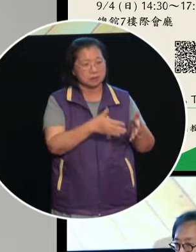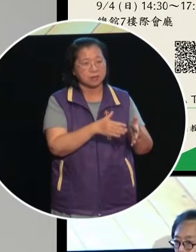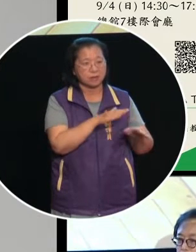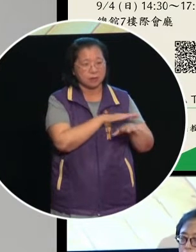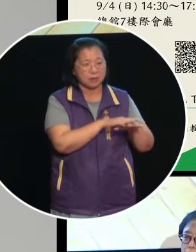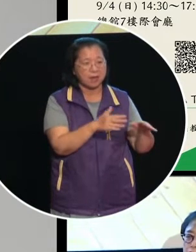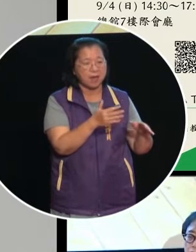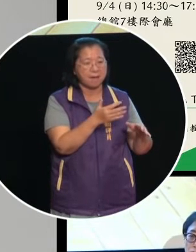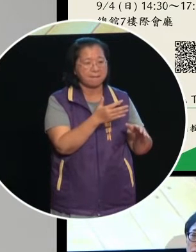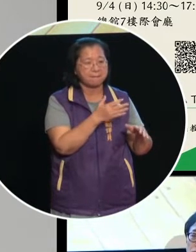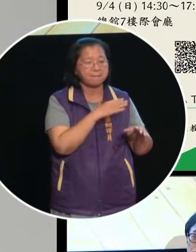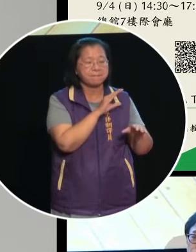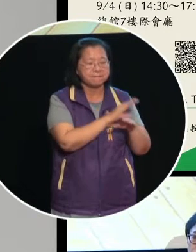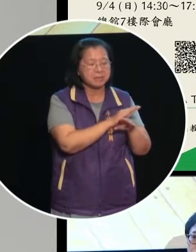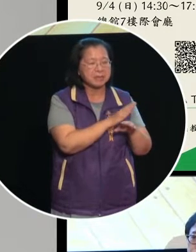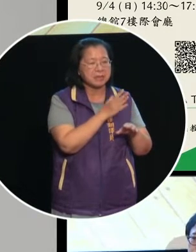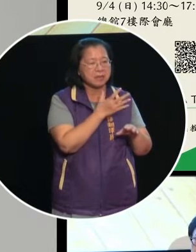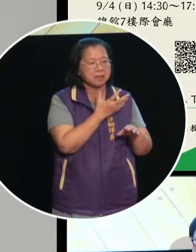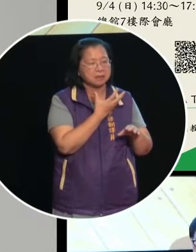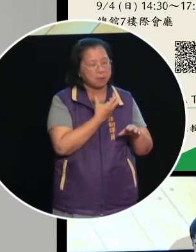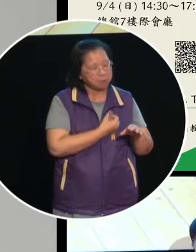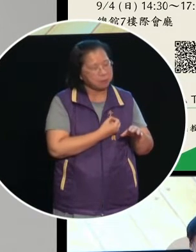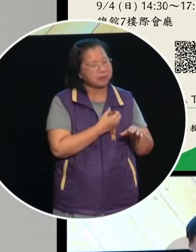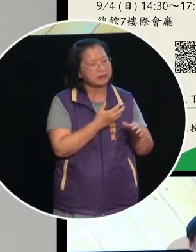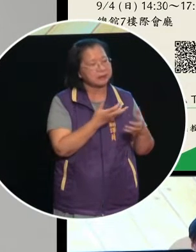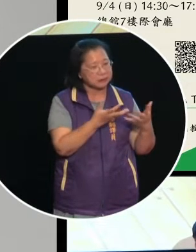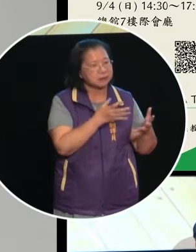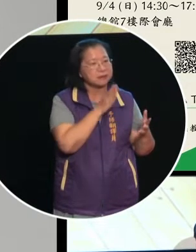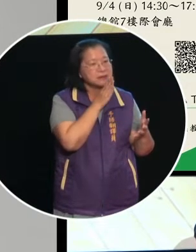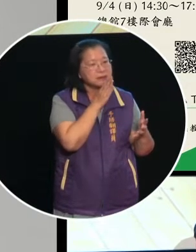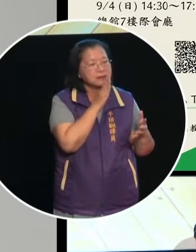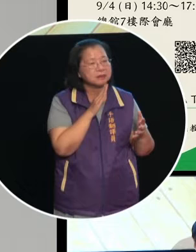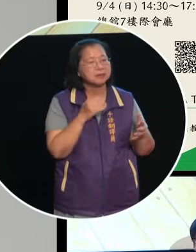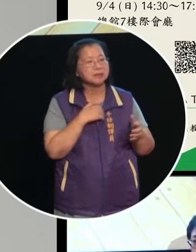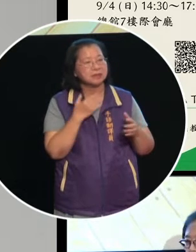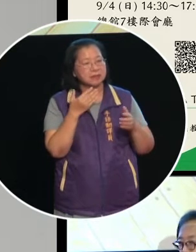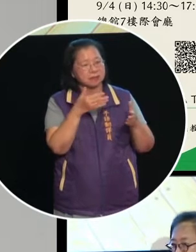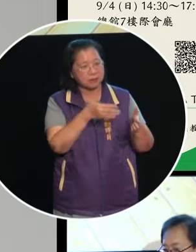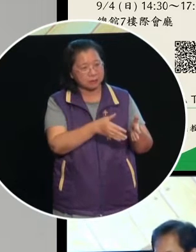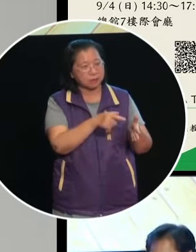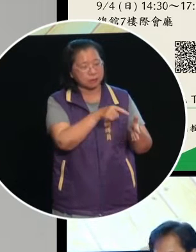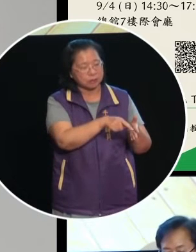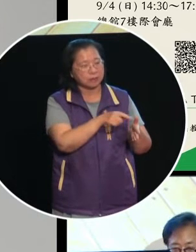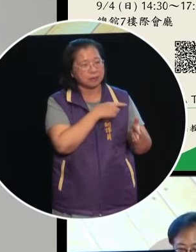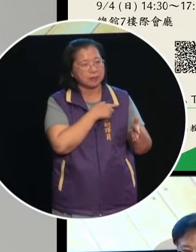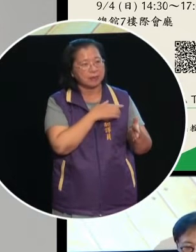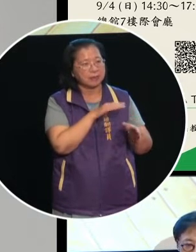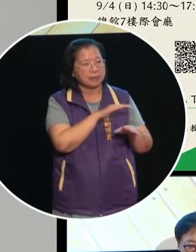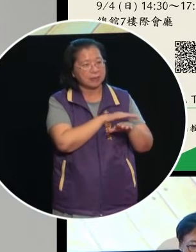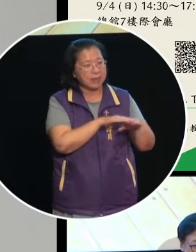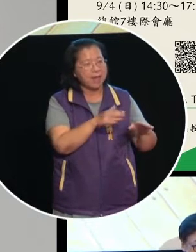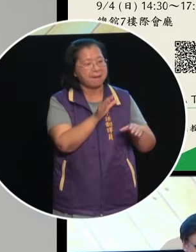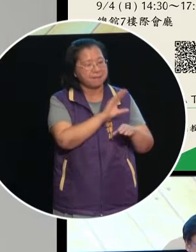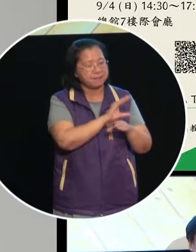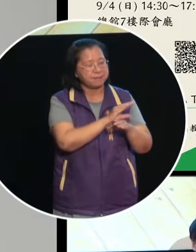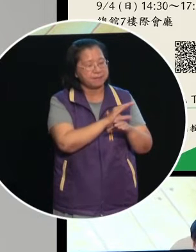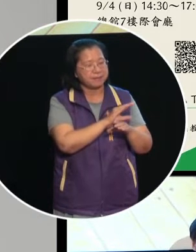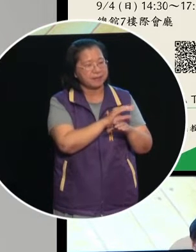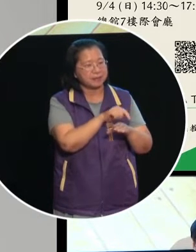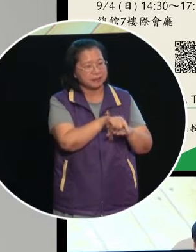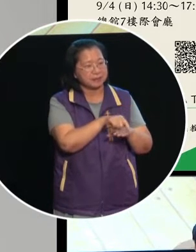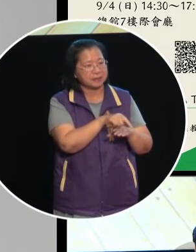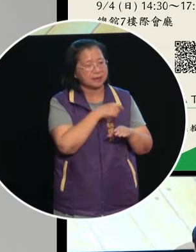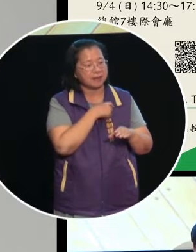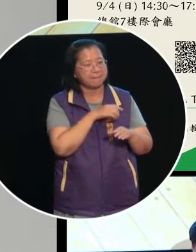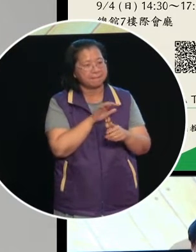的悲剧，不过我们也许是对安倍先生的历史定位上面啊有一个明确的答案。台